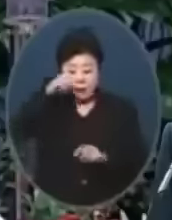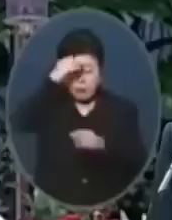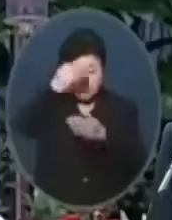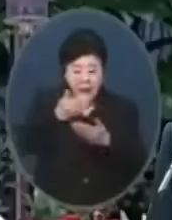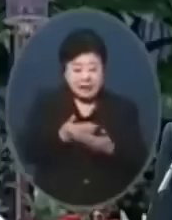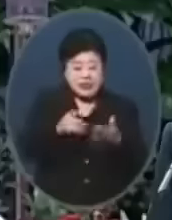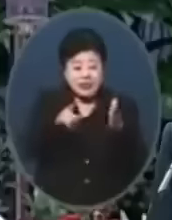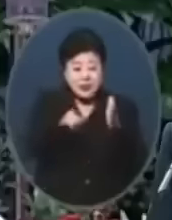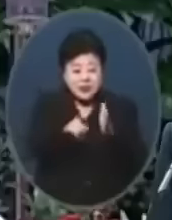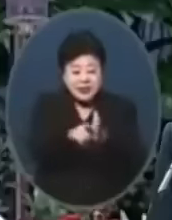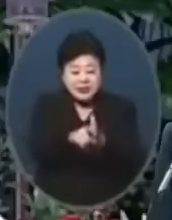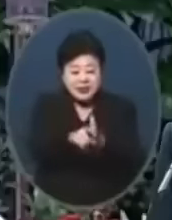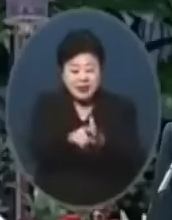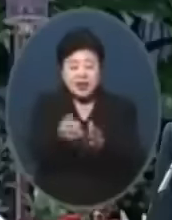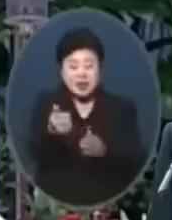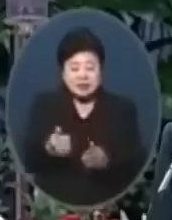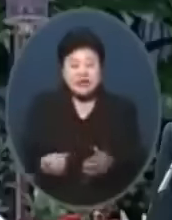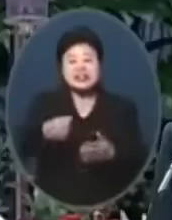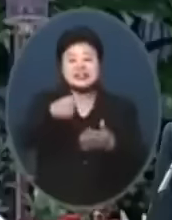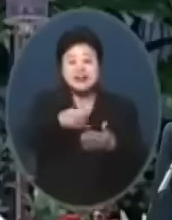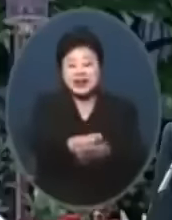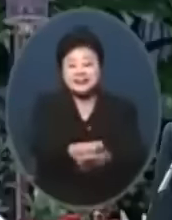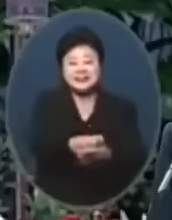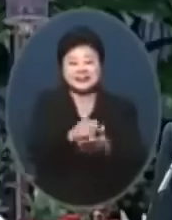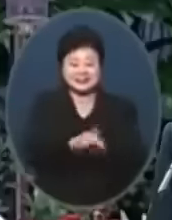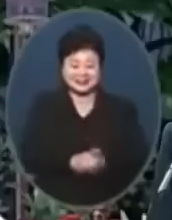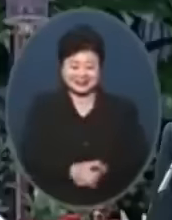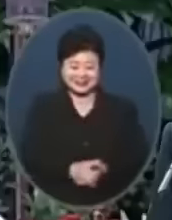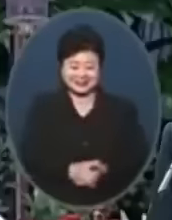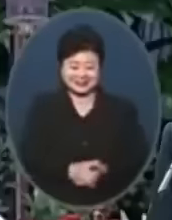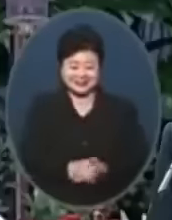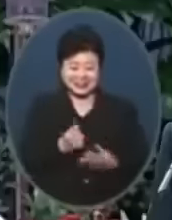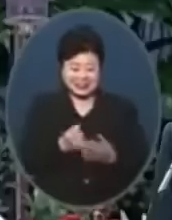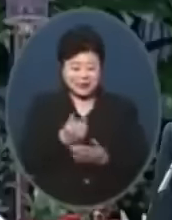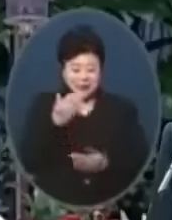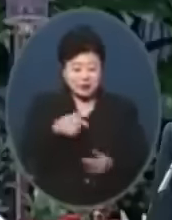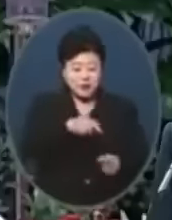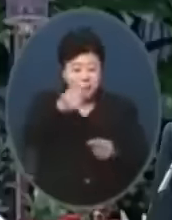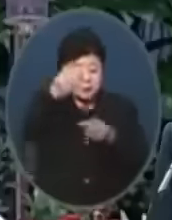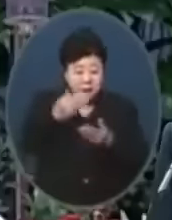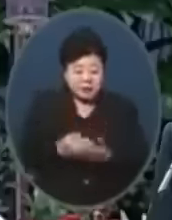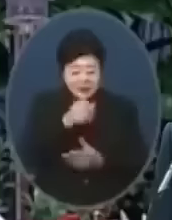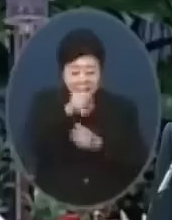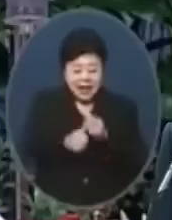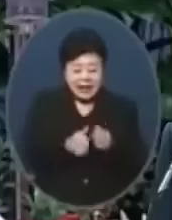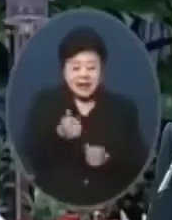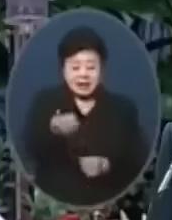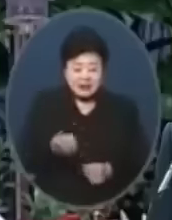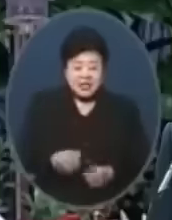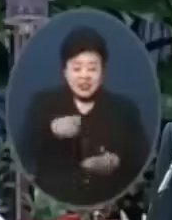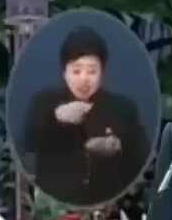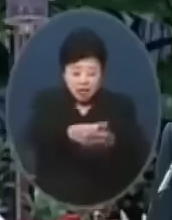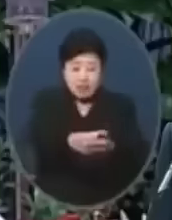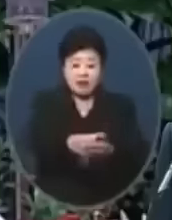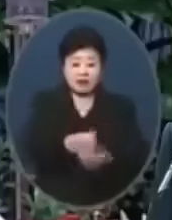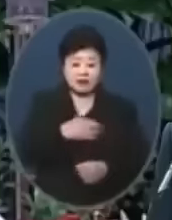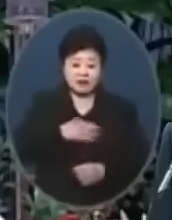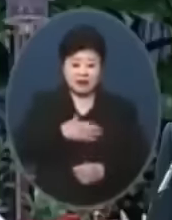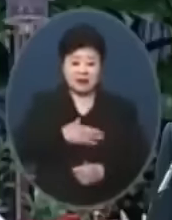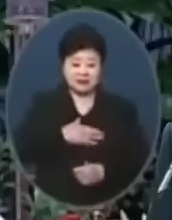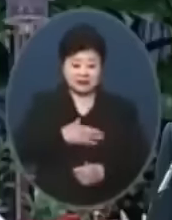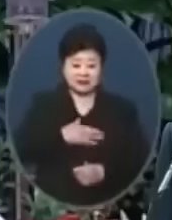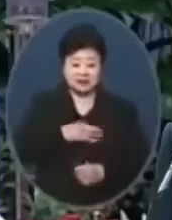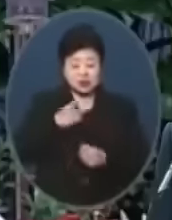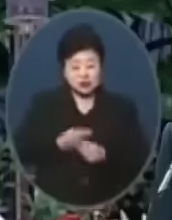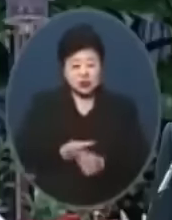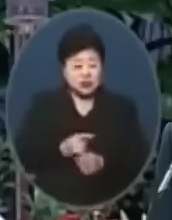위하여 미리 정하셨으니 그래서 여러분이 구원받는 것은 하나님은 미리 정하신 것입니다.